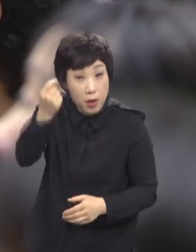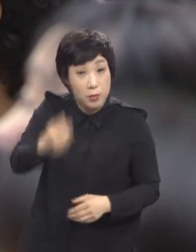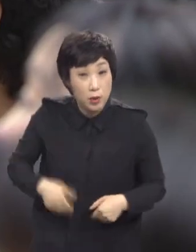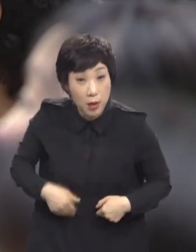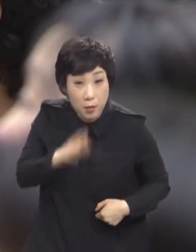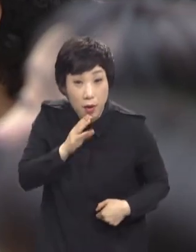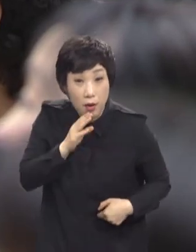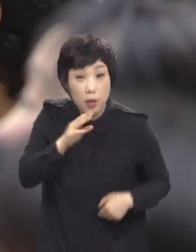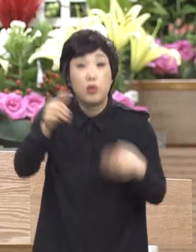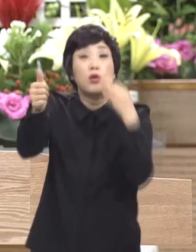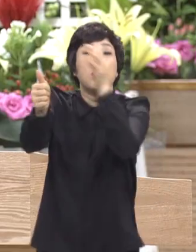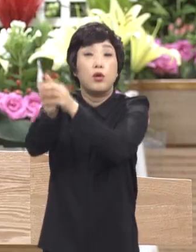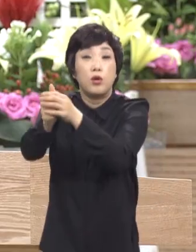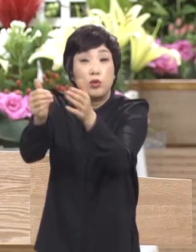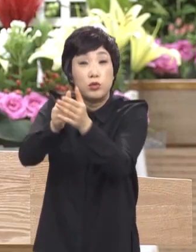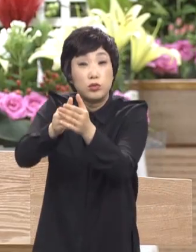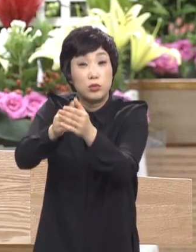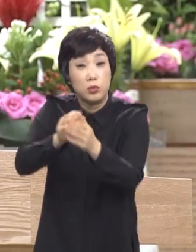내놓으면 어떻게 하게?